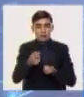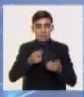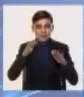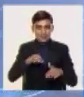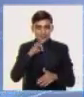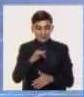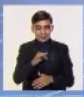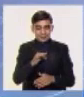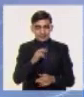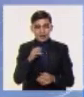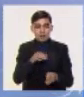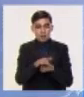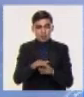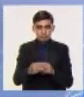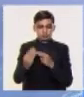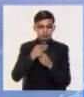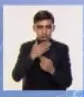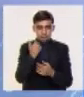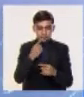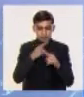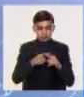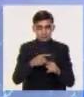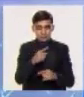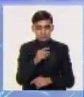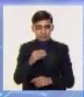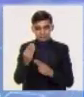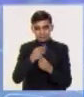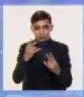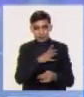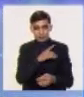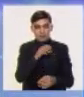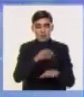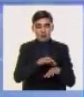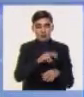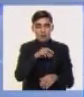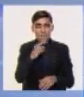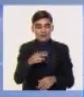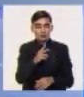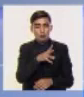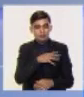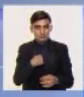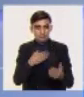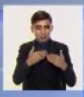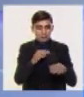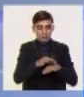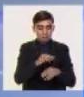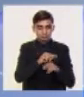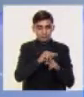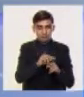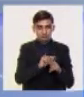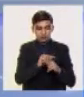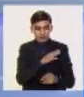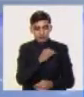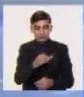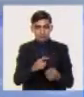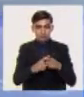а именно на неполную сумму выплат, которая полагается медикам за работу с пациентами, больными COVID. Вместо обещанных 400